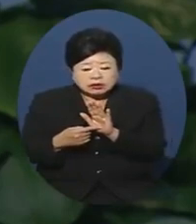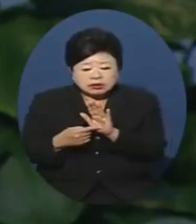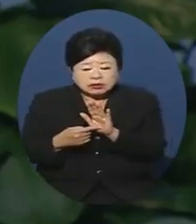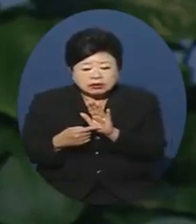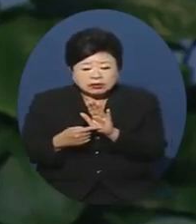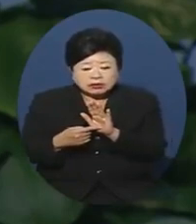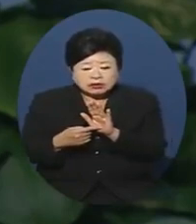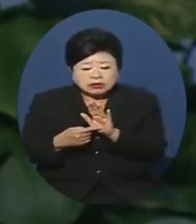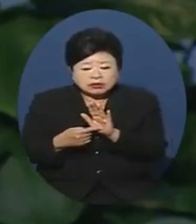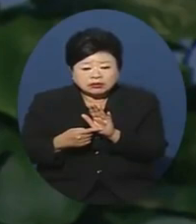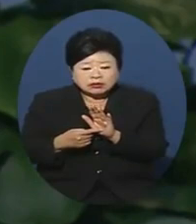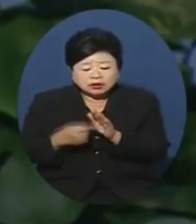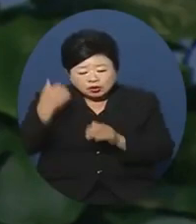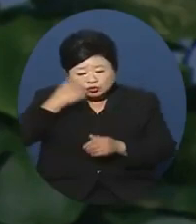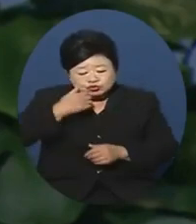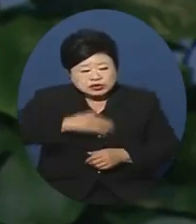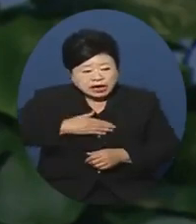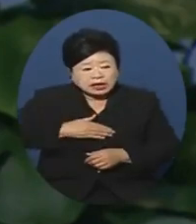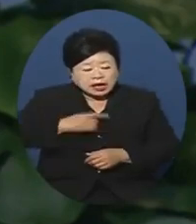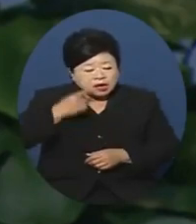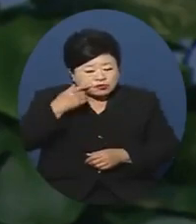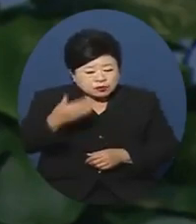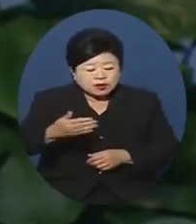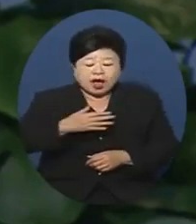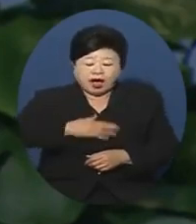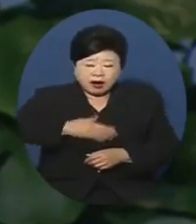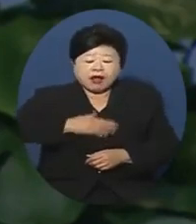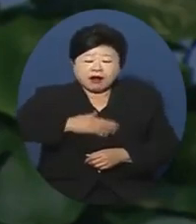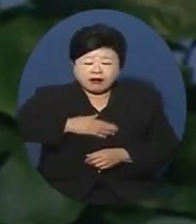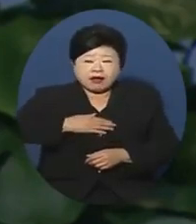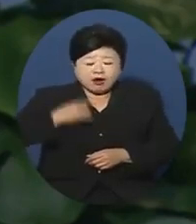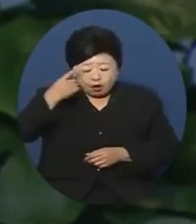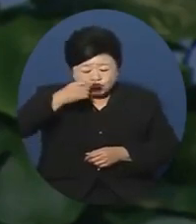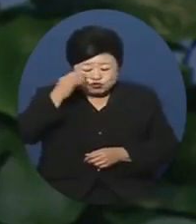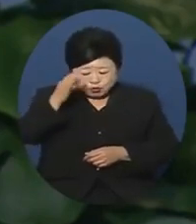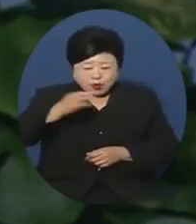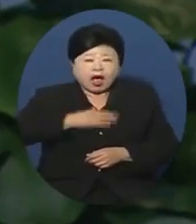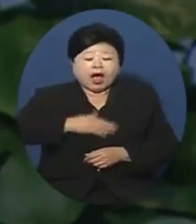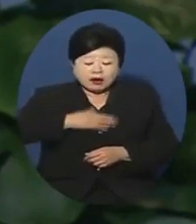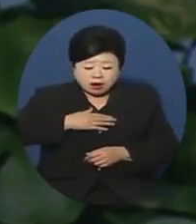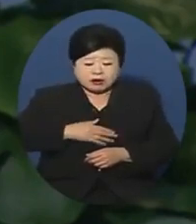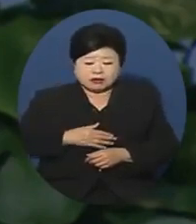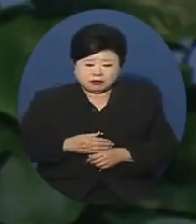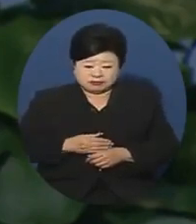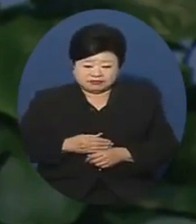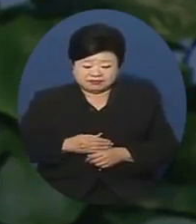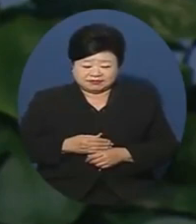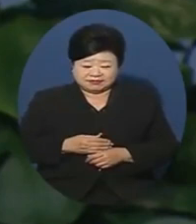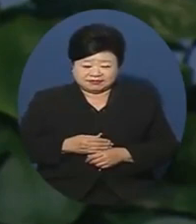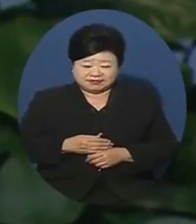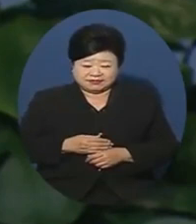다 아느냐고 물어요. 알고 말고요. 나는